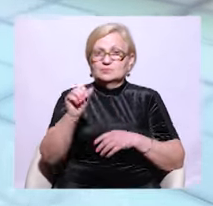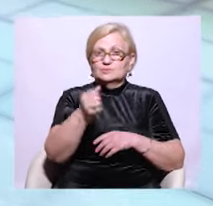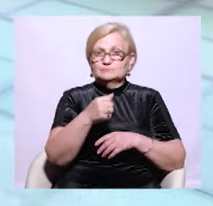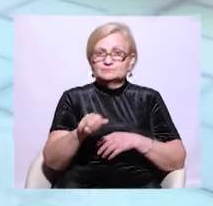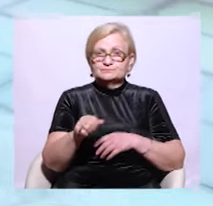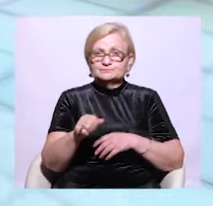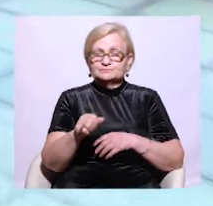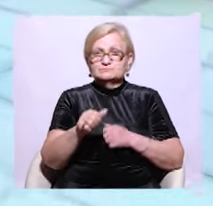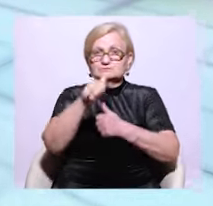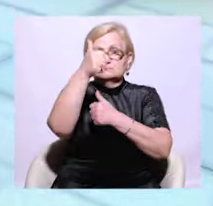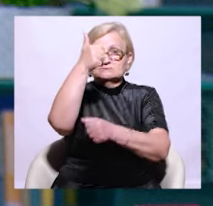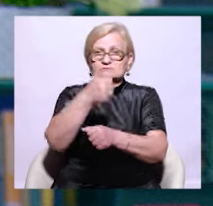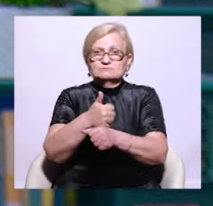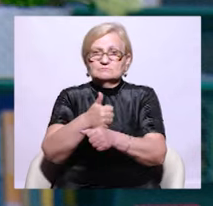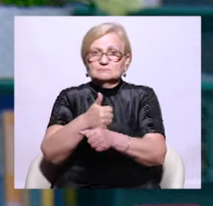ხმალს წინ არ უძღვის